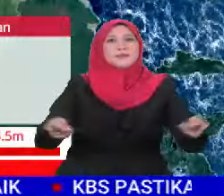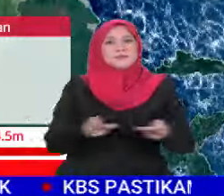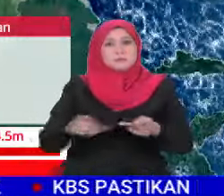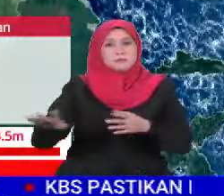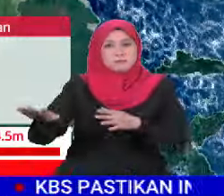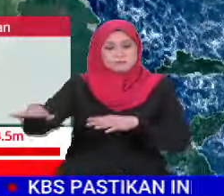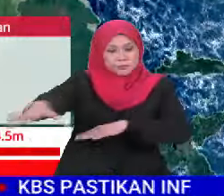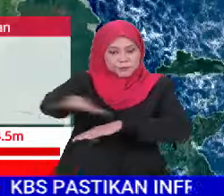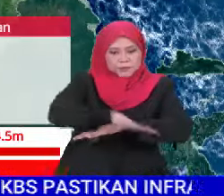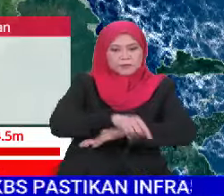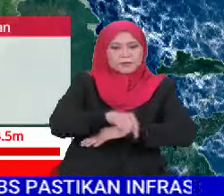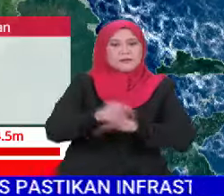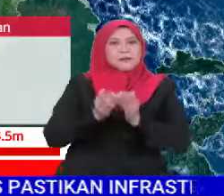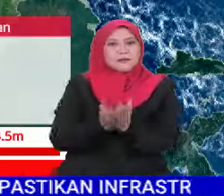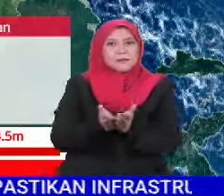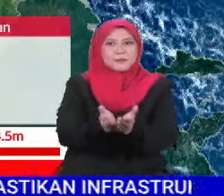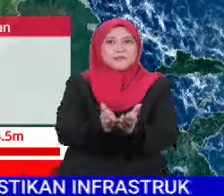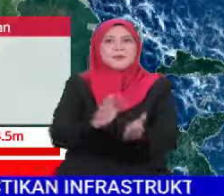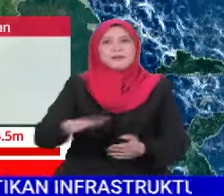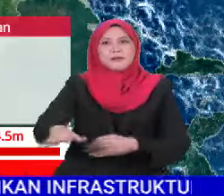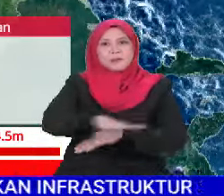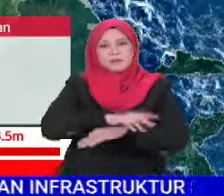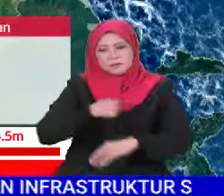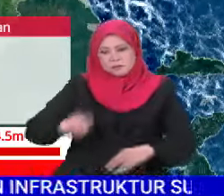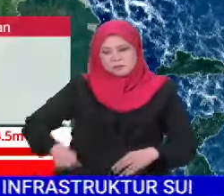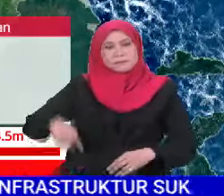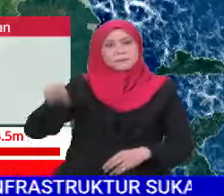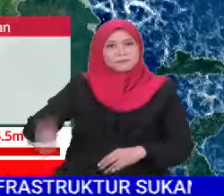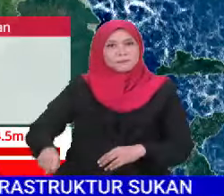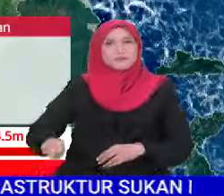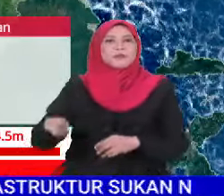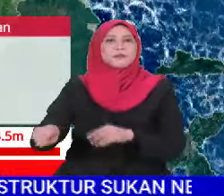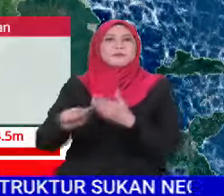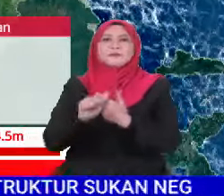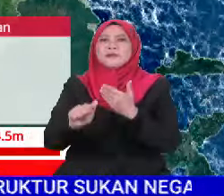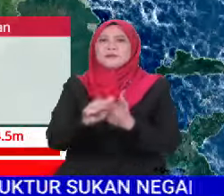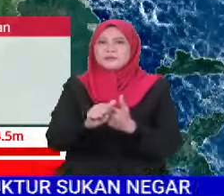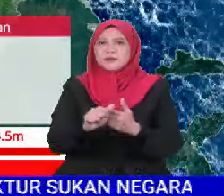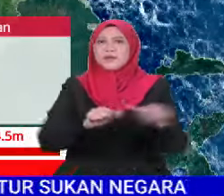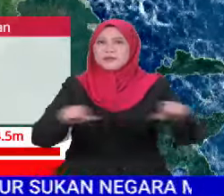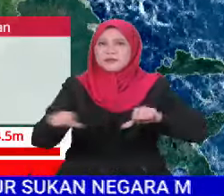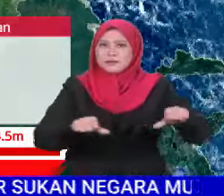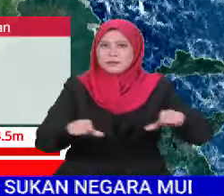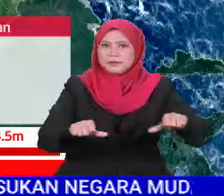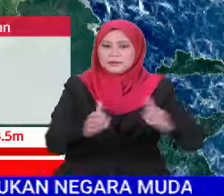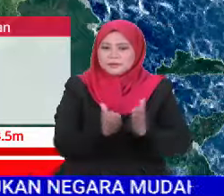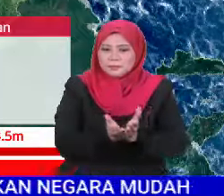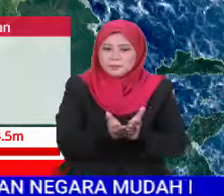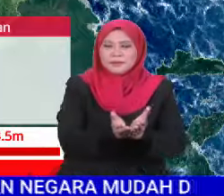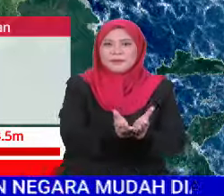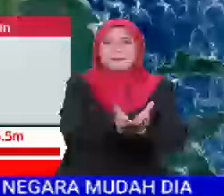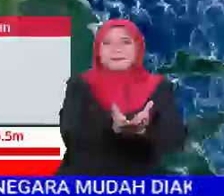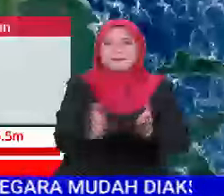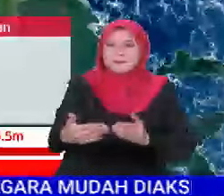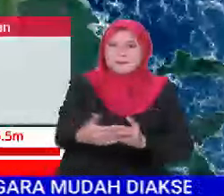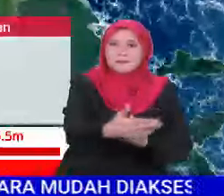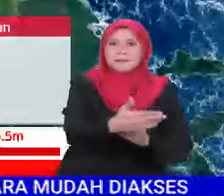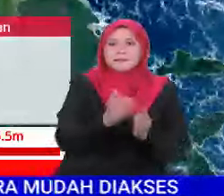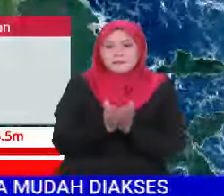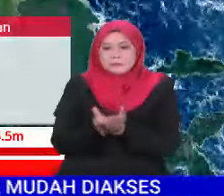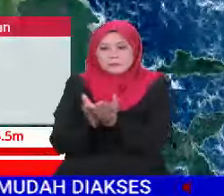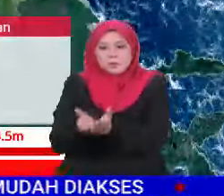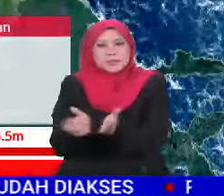dan perkapalan di sekitar Laut China Selatan ini. Dan keadaan ini adalah berbahaya untuk sebarang aktiviti perkapalan, perikanan,